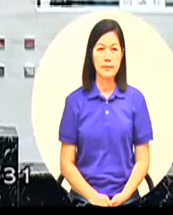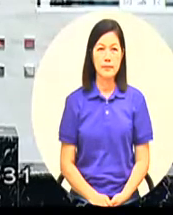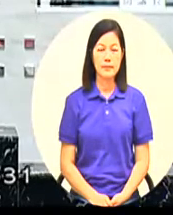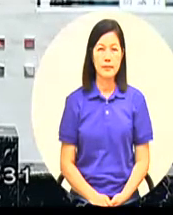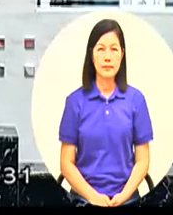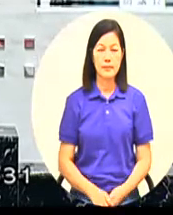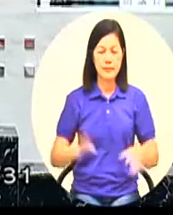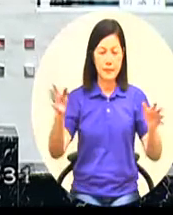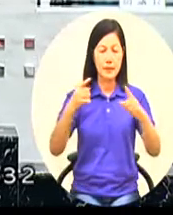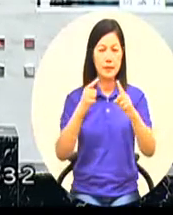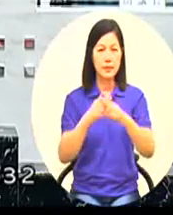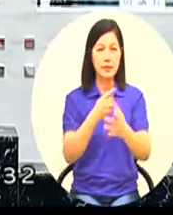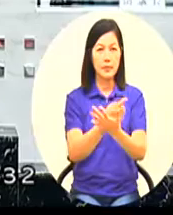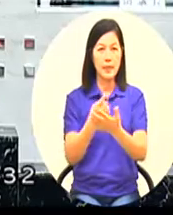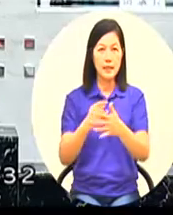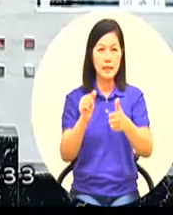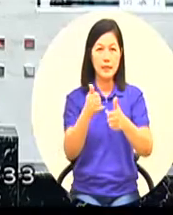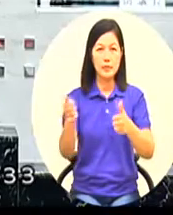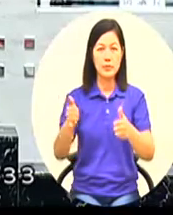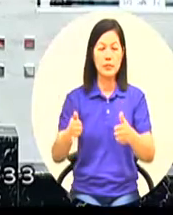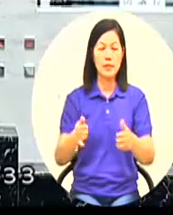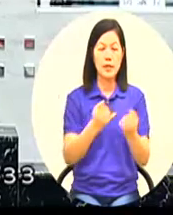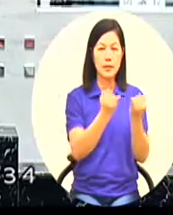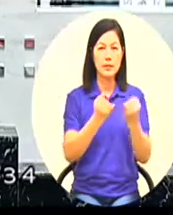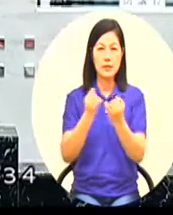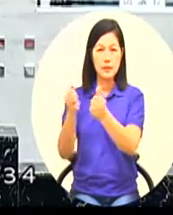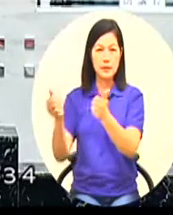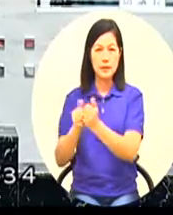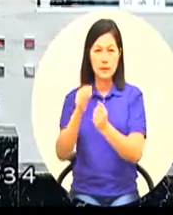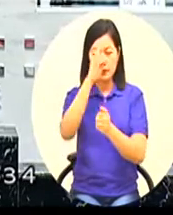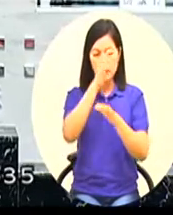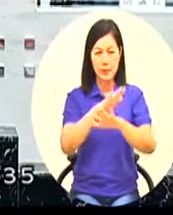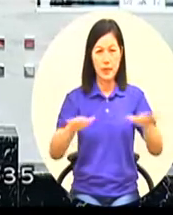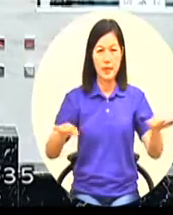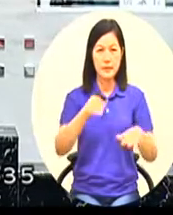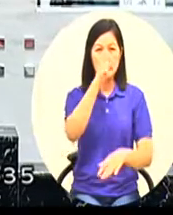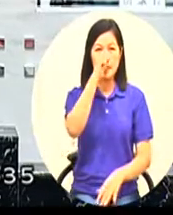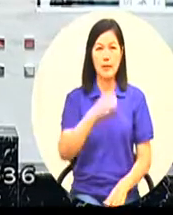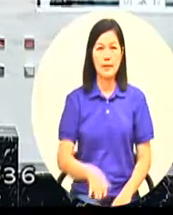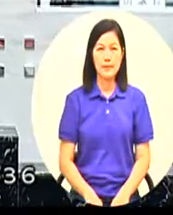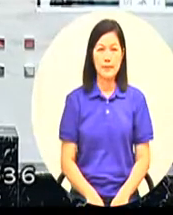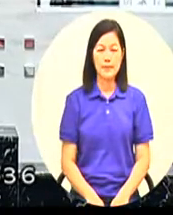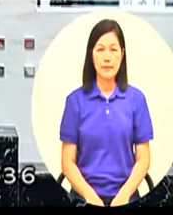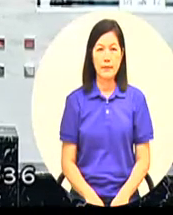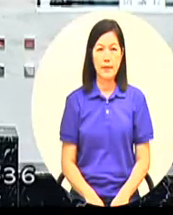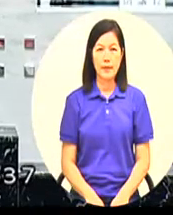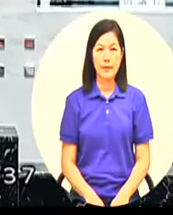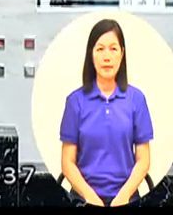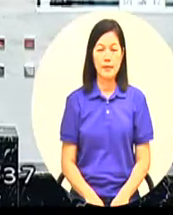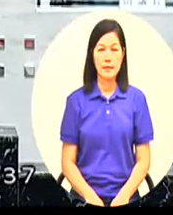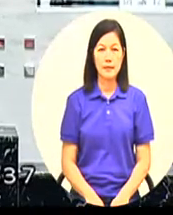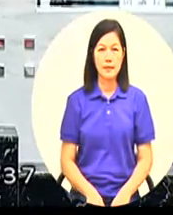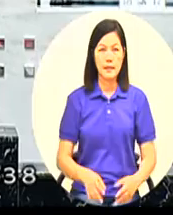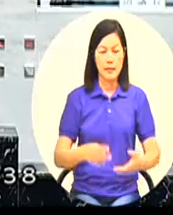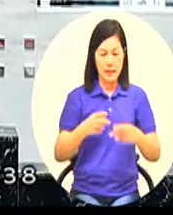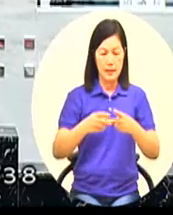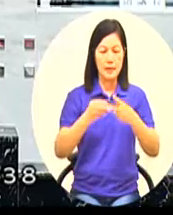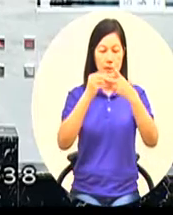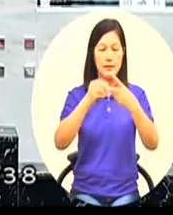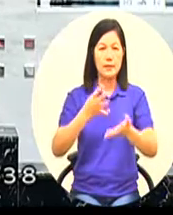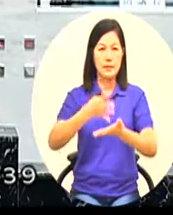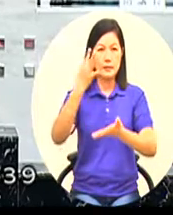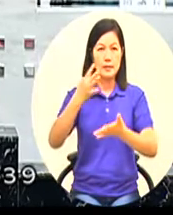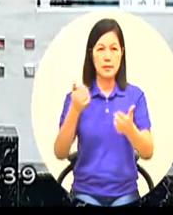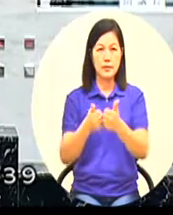召集人、各位议员、女士、先生，大家午安，大家好。新逢贵会第2届第4次大会的开议，